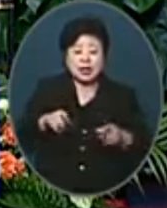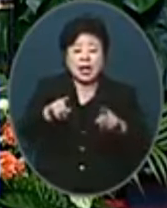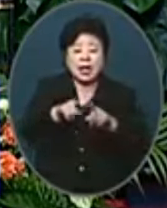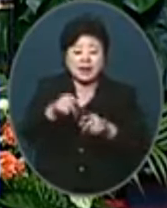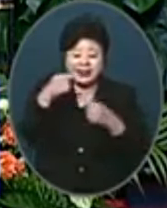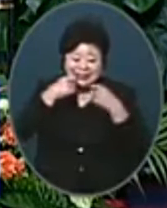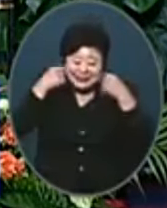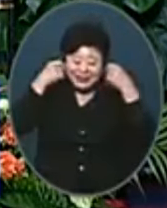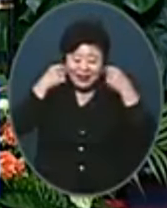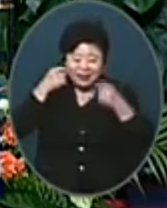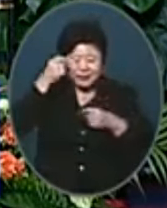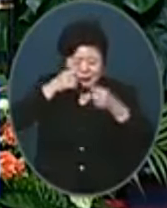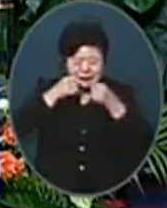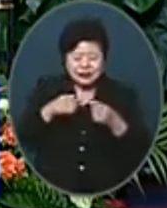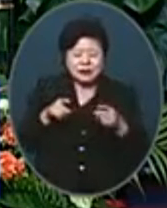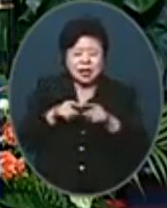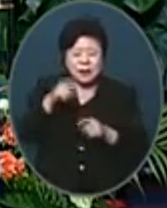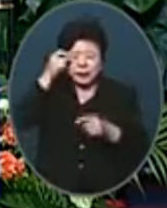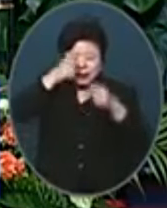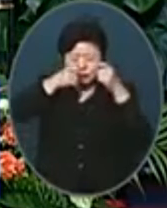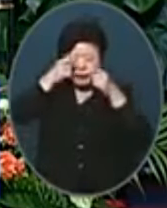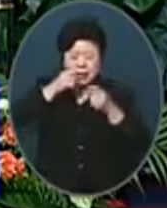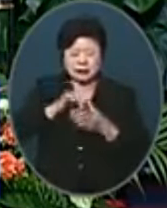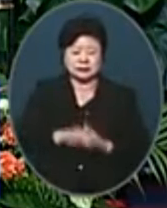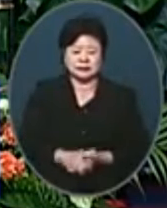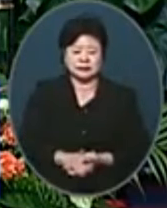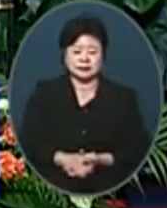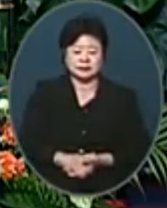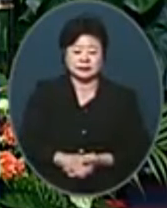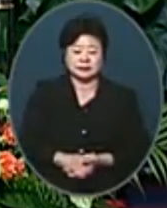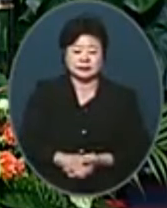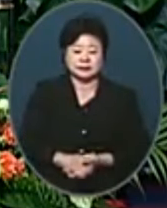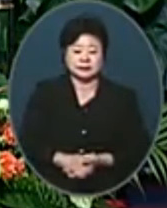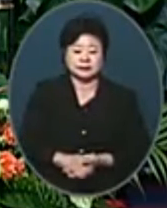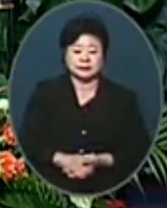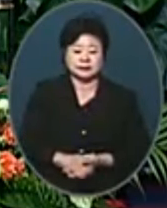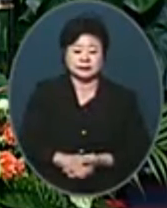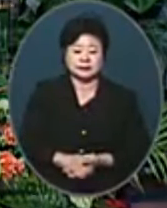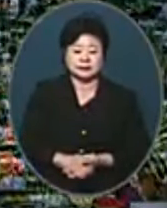함께 즐거워하고 우는 자들과 함께 울라고